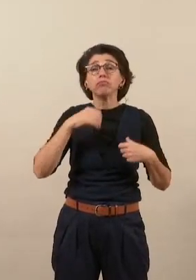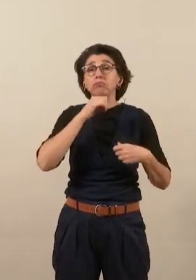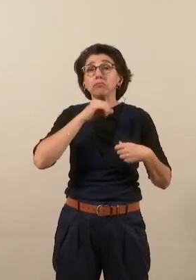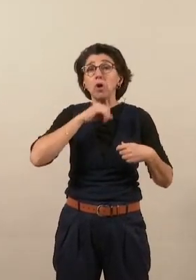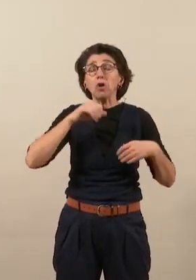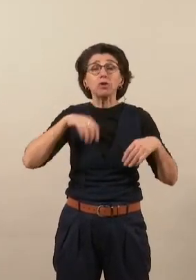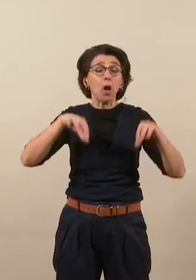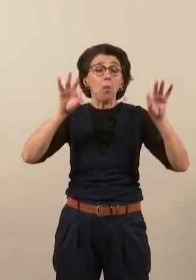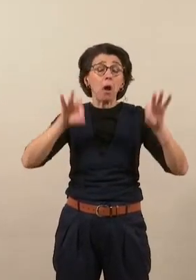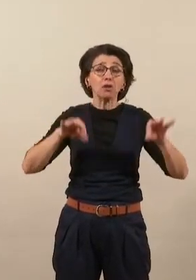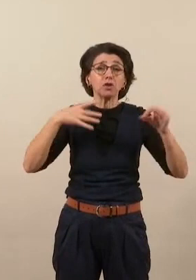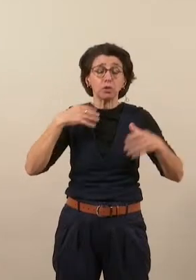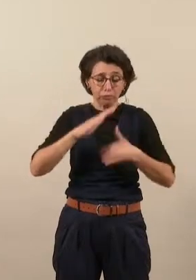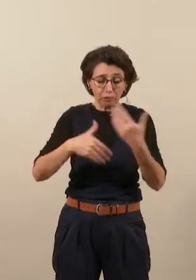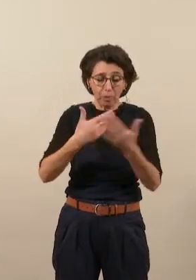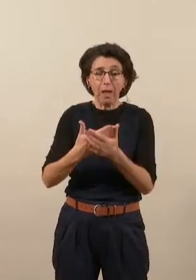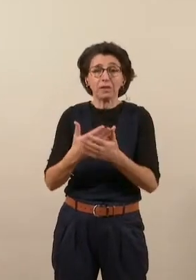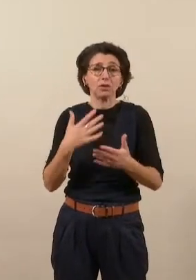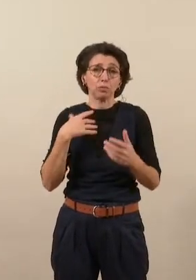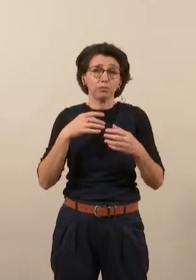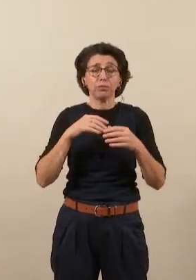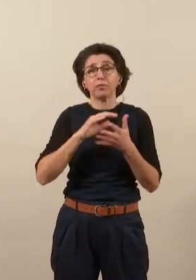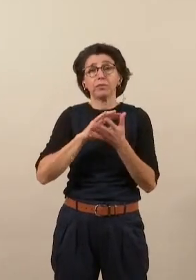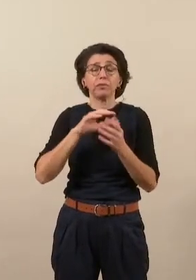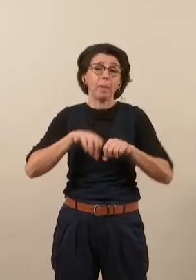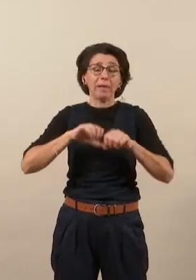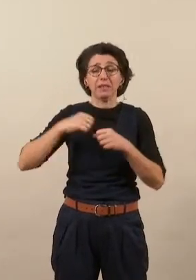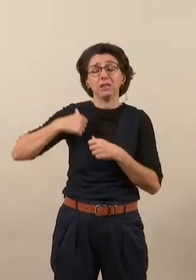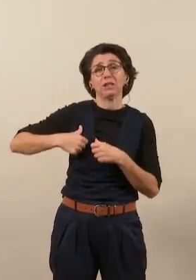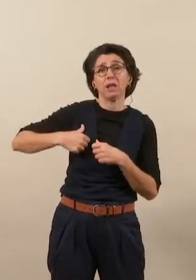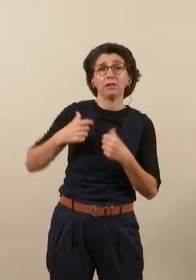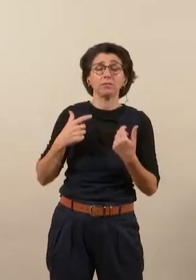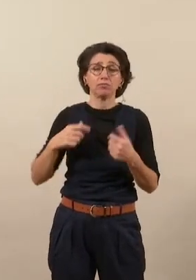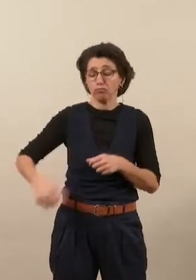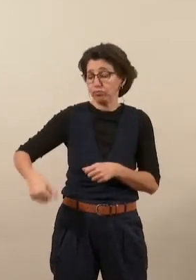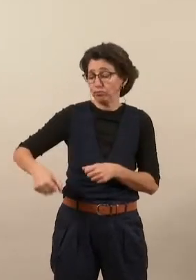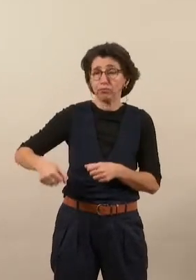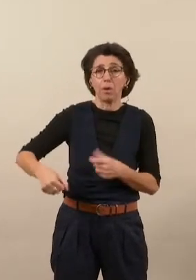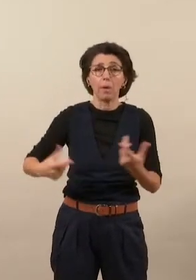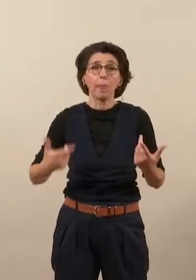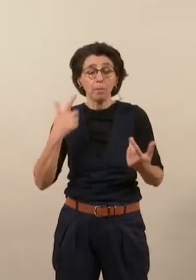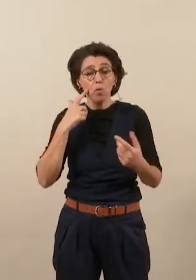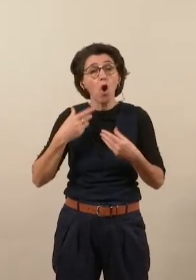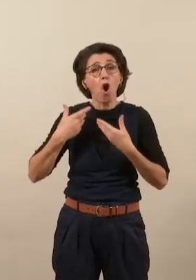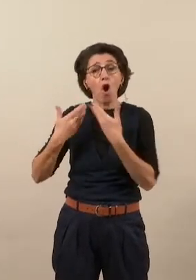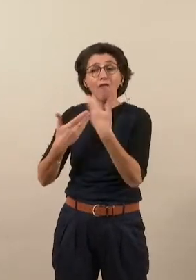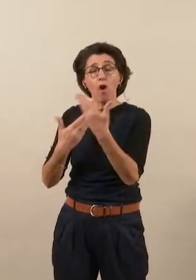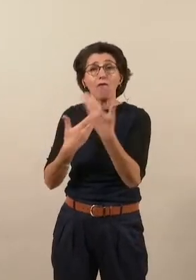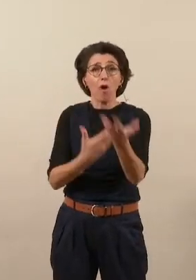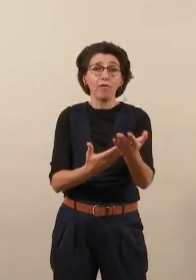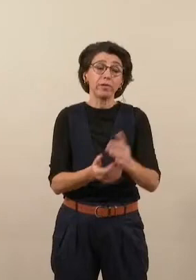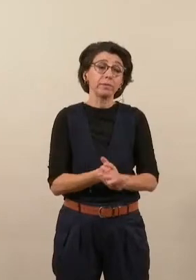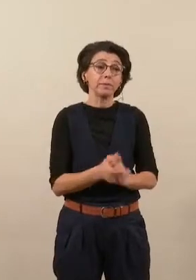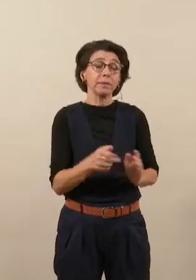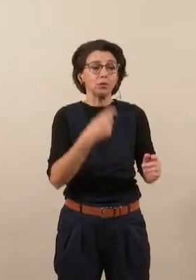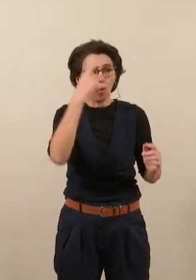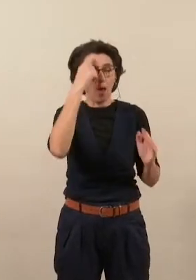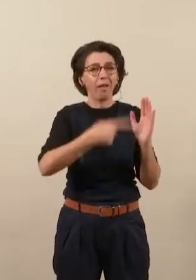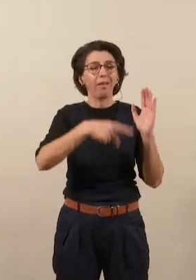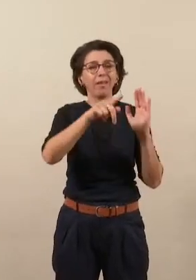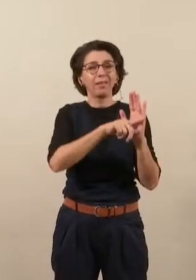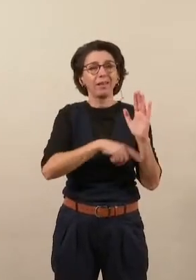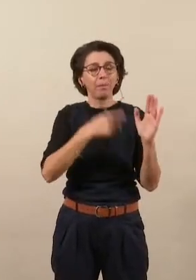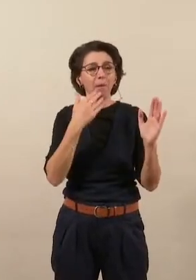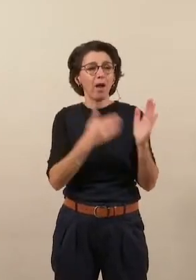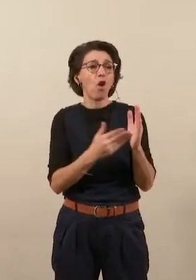vous avez généreusement offerts aux nouveaux Grenoblois. C'est certes beaucoup plus éthique que les sacs Made in India que vous aviez offerts